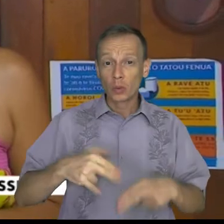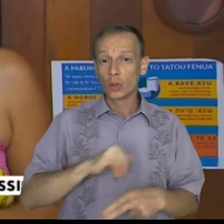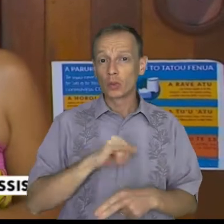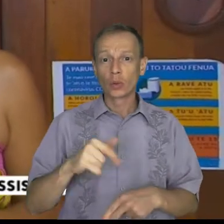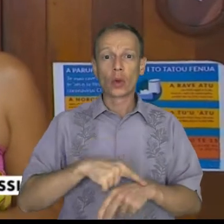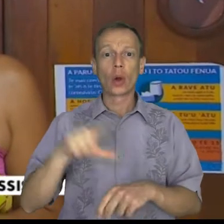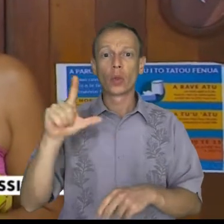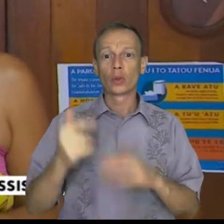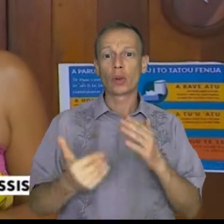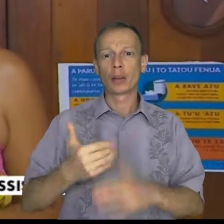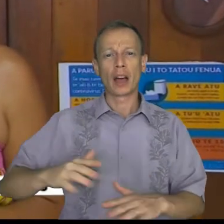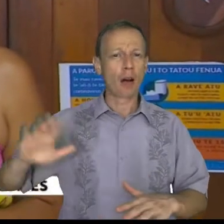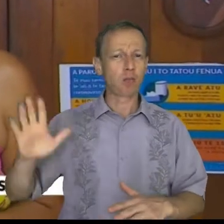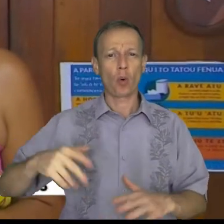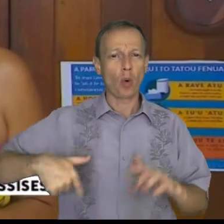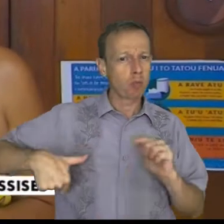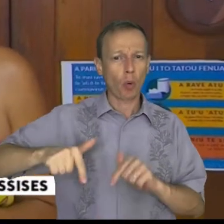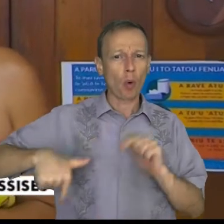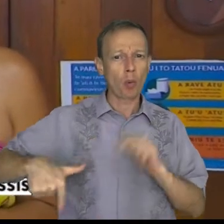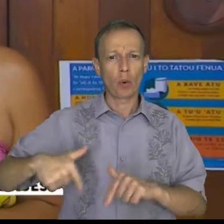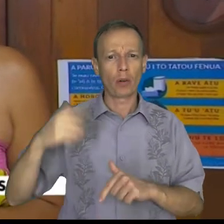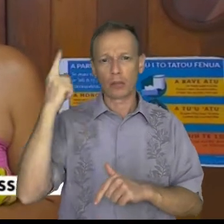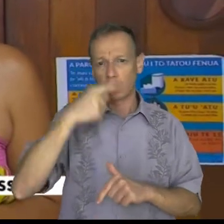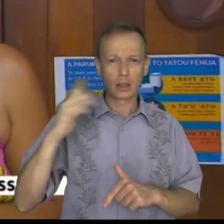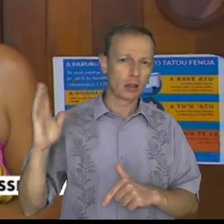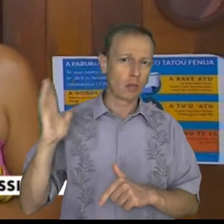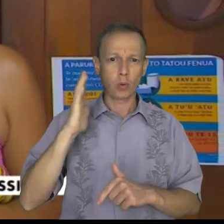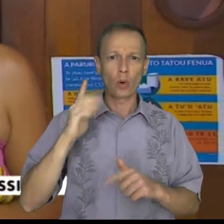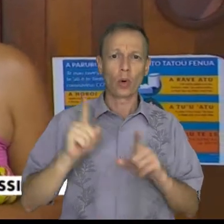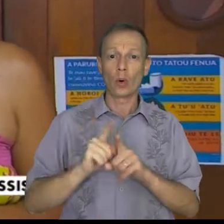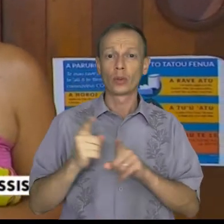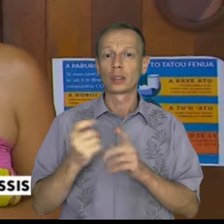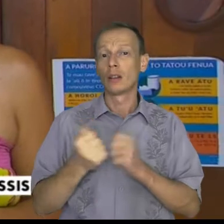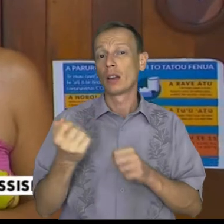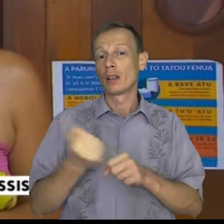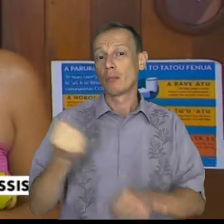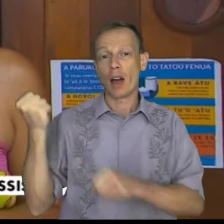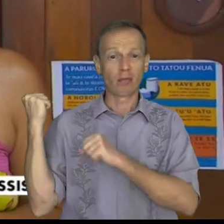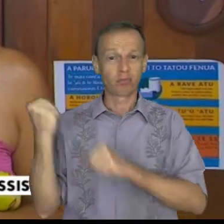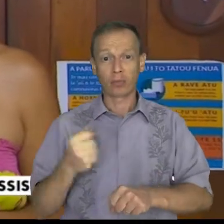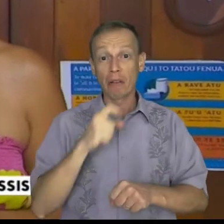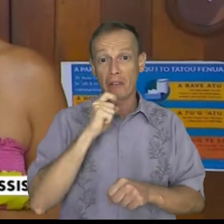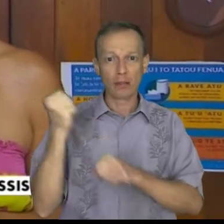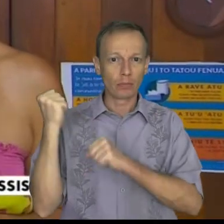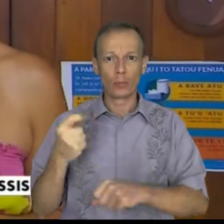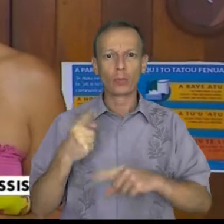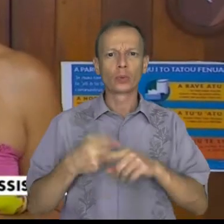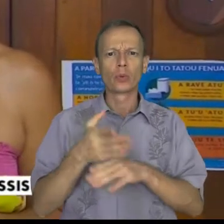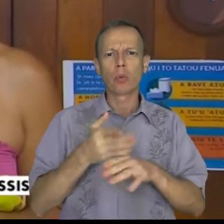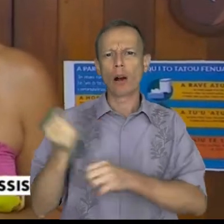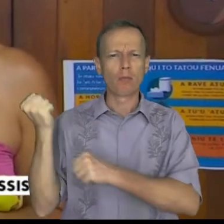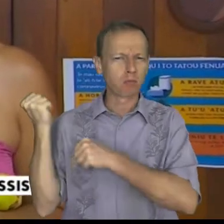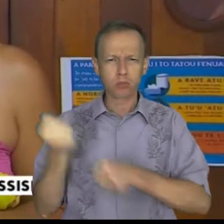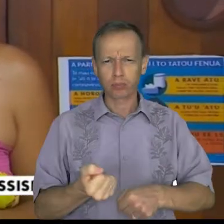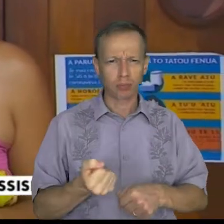heures d'intervalle, il passera la nuit jusqu'à 2 heures du matin à lever la main, donner des coups de pied, frapper à la tête et frapper surtout